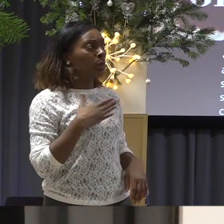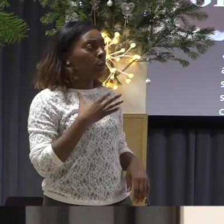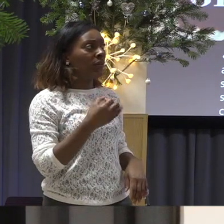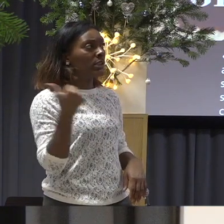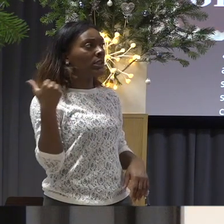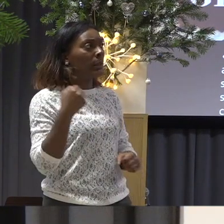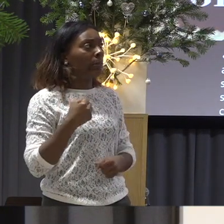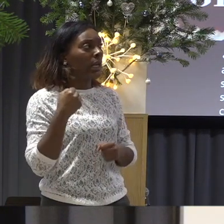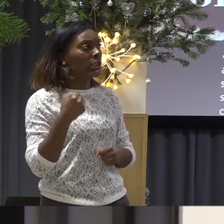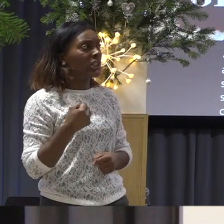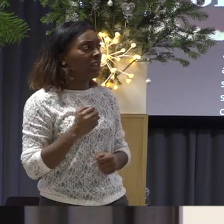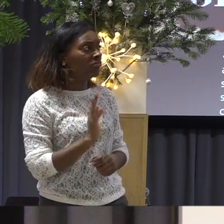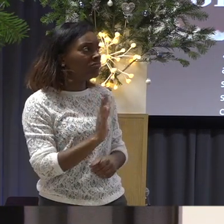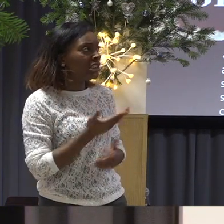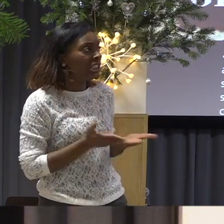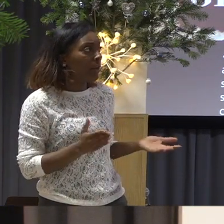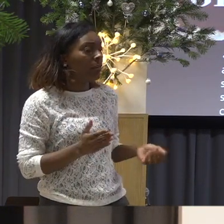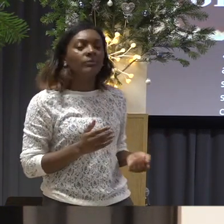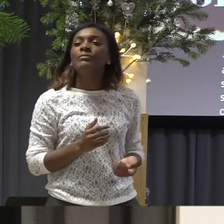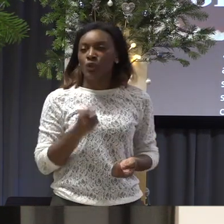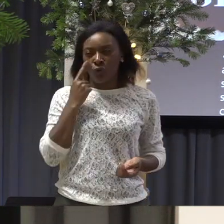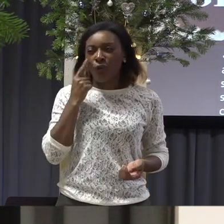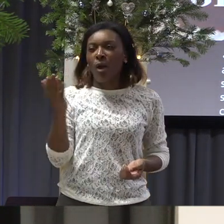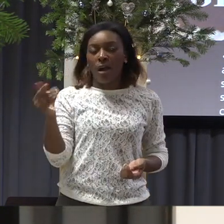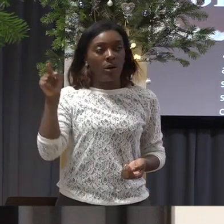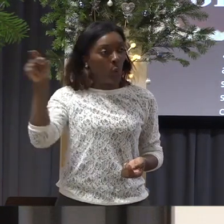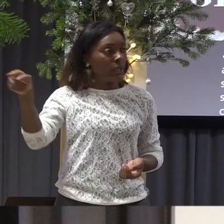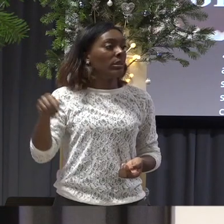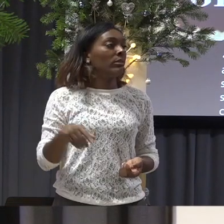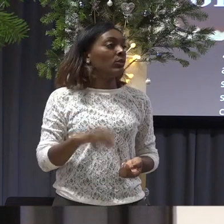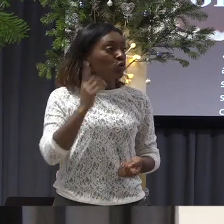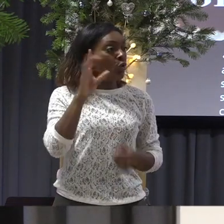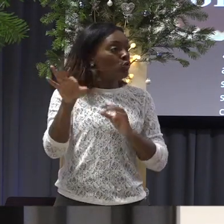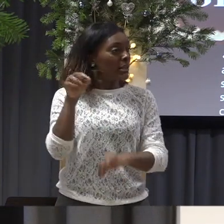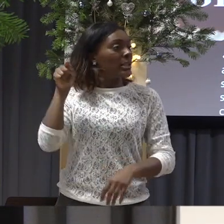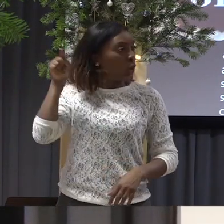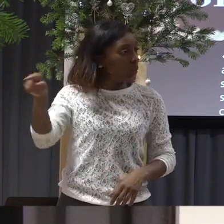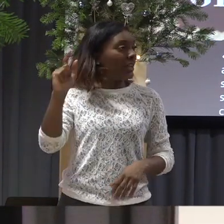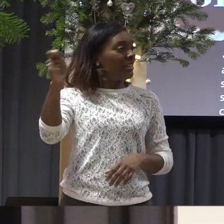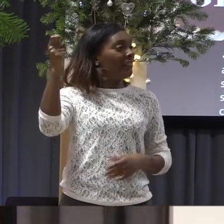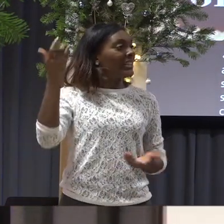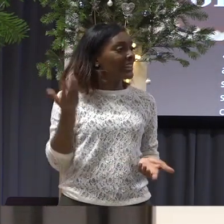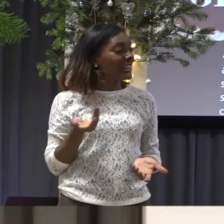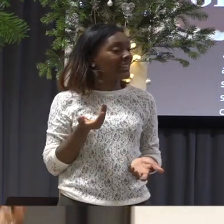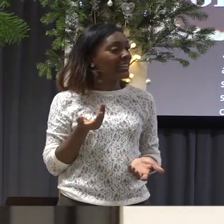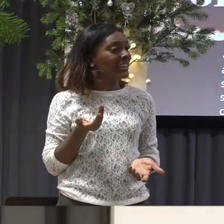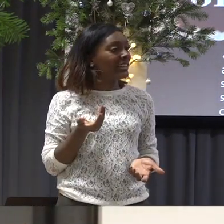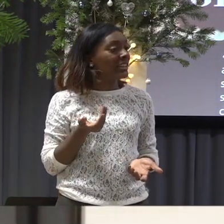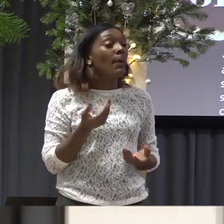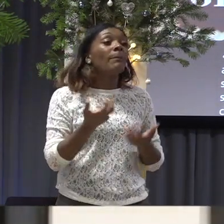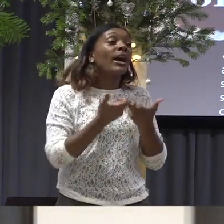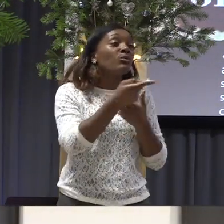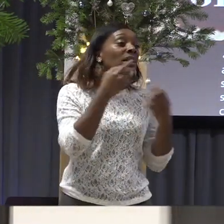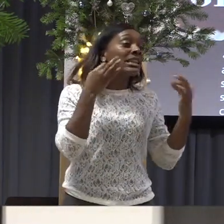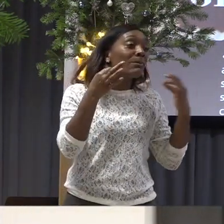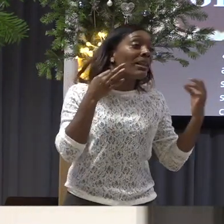que tu as à faire, laisse Dieu faire sa part. N'aie pas peur. Ah, le temps passe. Ce mariage, cet homme que j'attends,